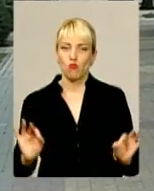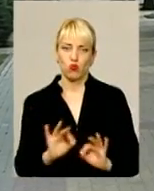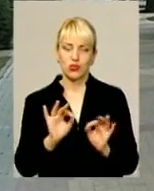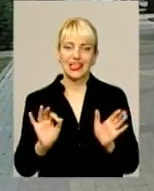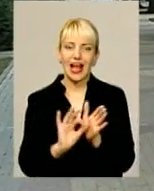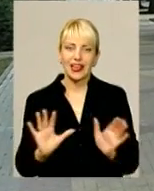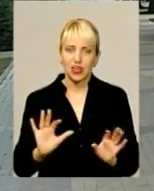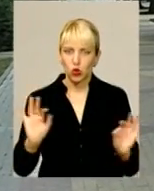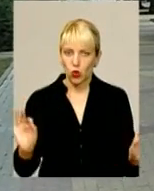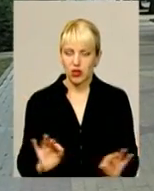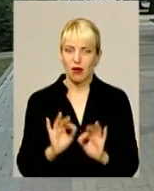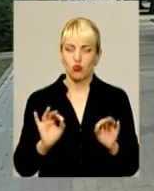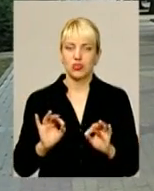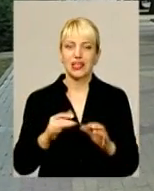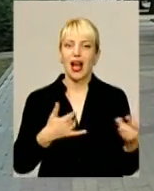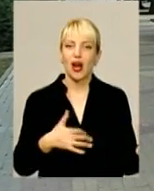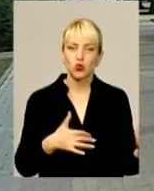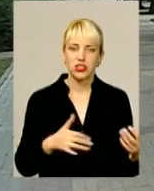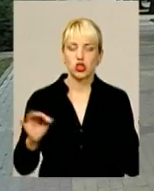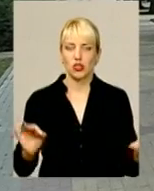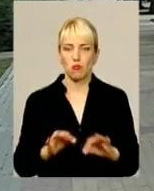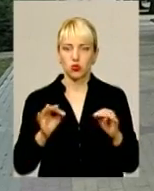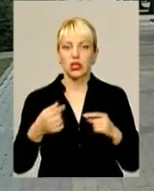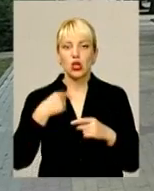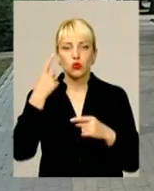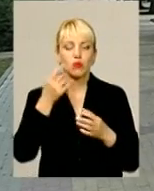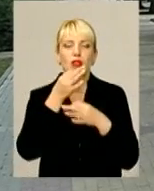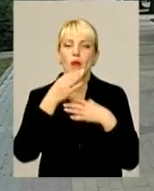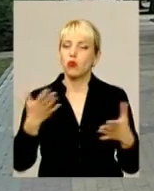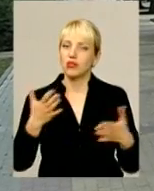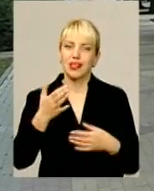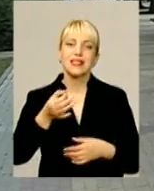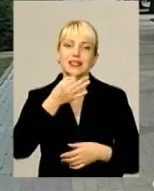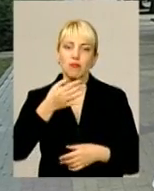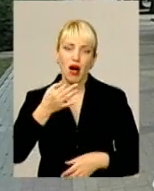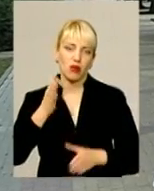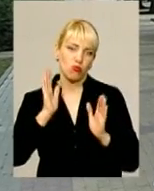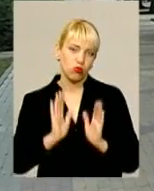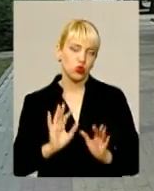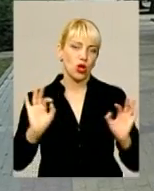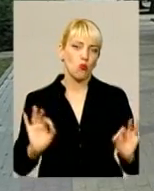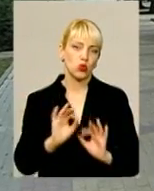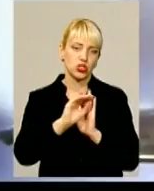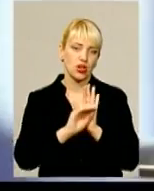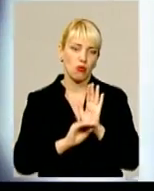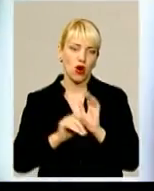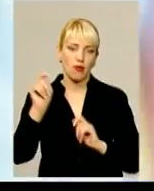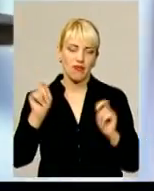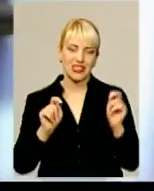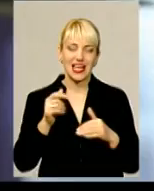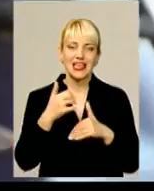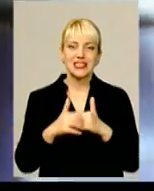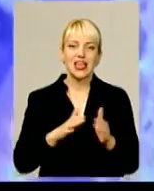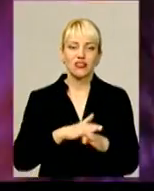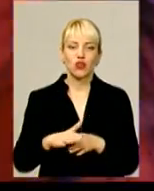електронної музики, акустичної музики. Тому я думаю, що на будь-який смак буде музична програма на фестивалі. Серед